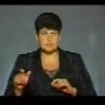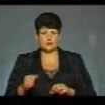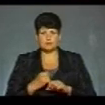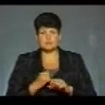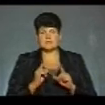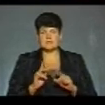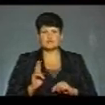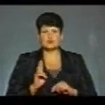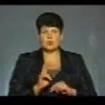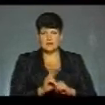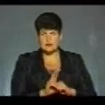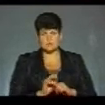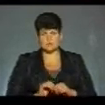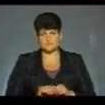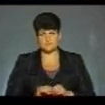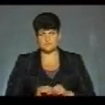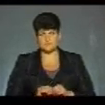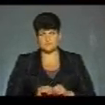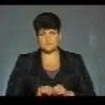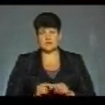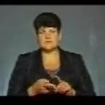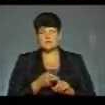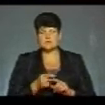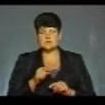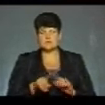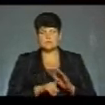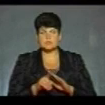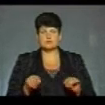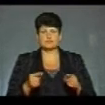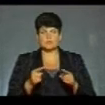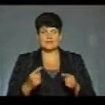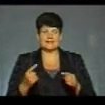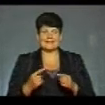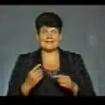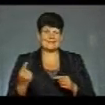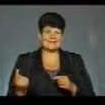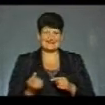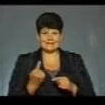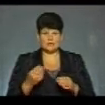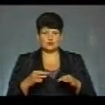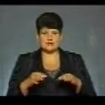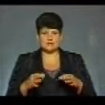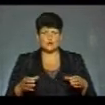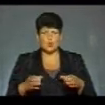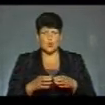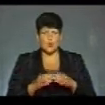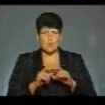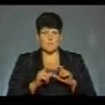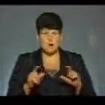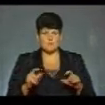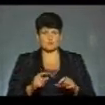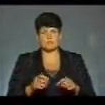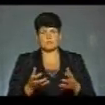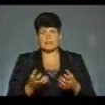у тролейбусах та комунальних автобусах. У зв'язку з тим, що ми почали створити єдину комунальну транспортну компанію, ми прийняли рішення зробити